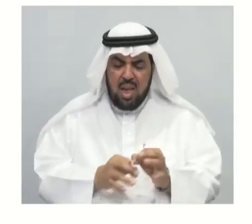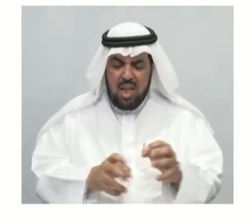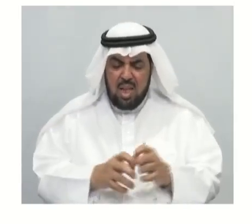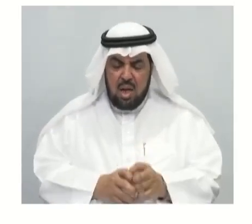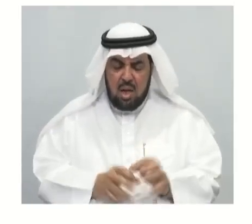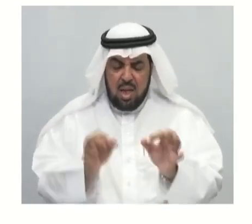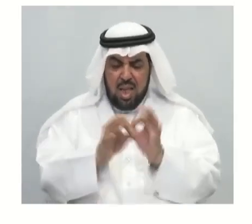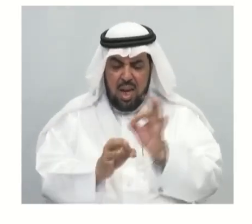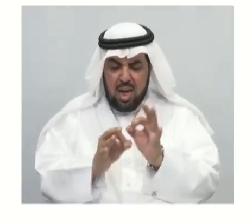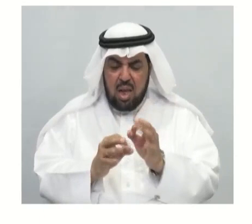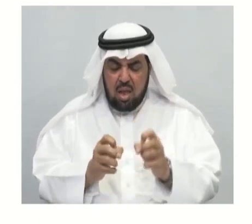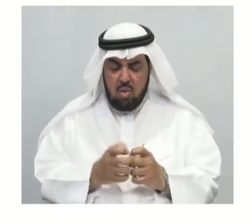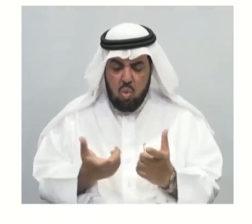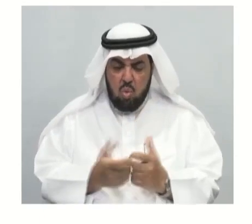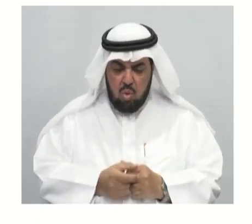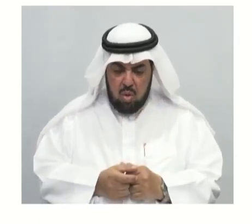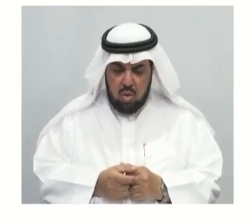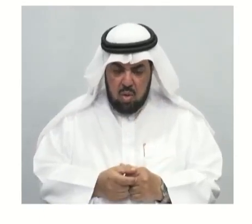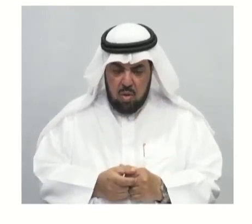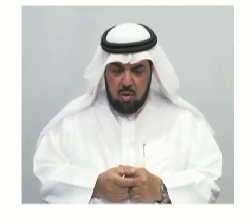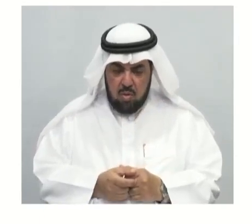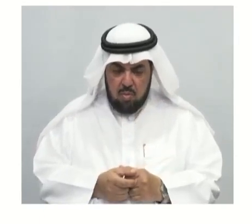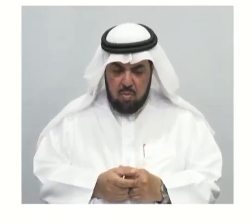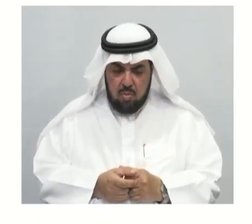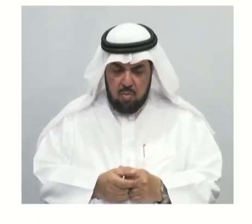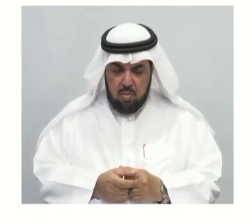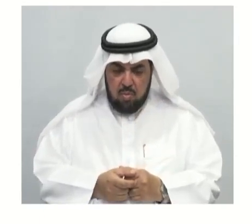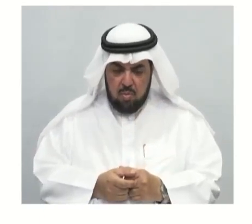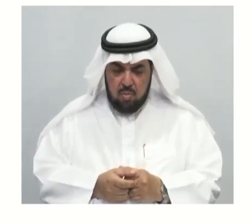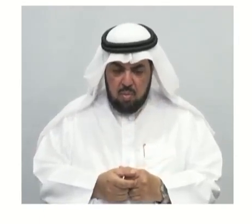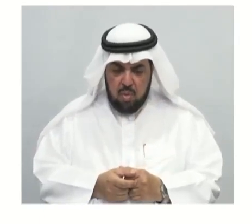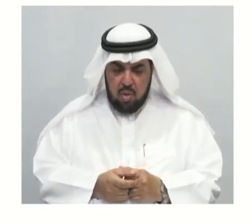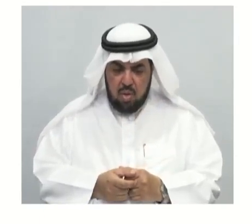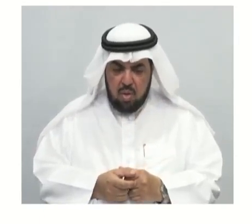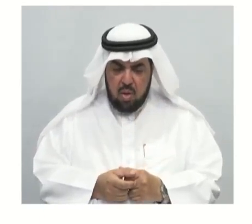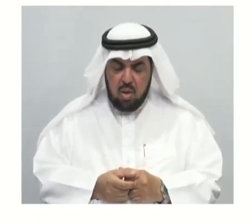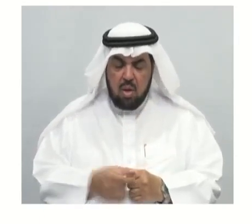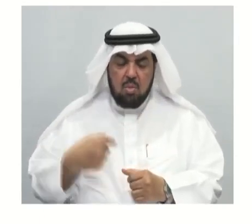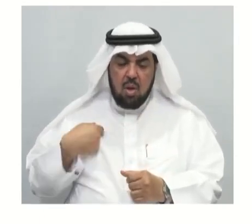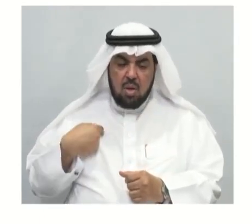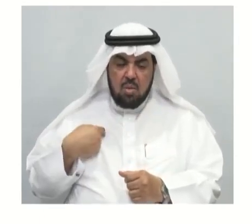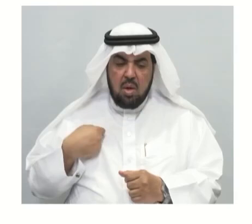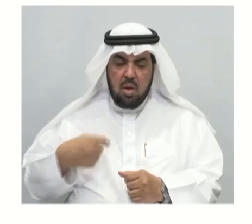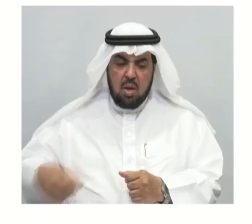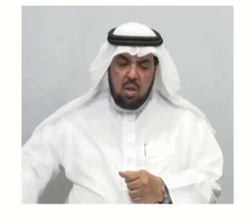الثالث لدينا تحليل من